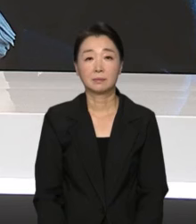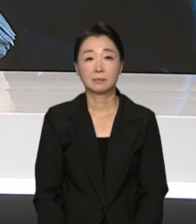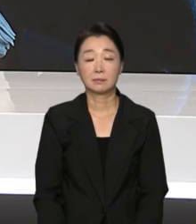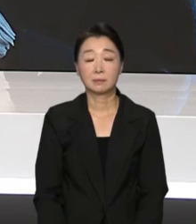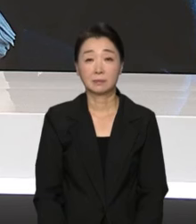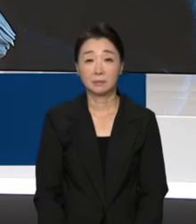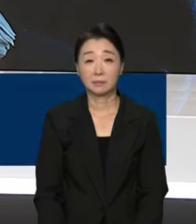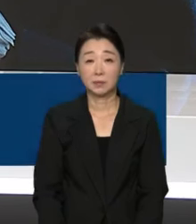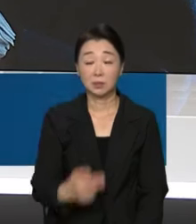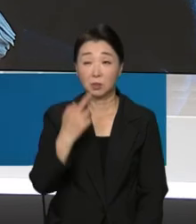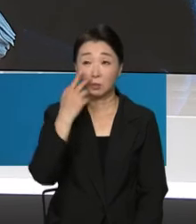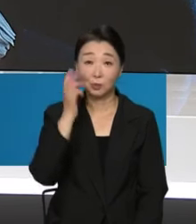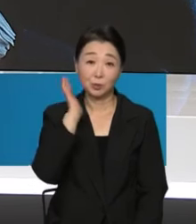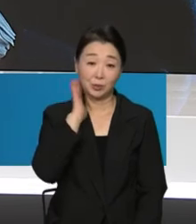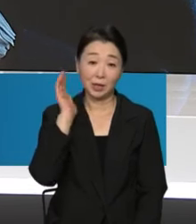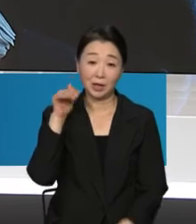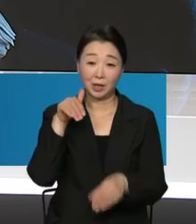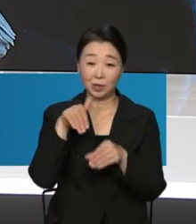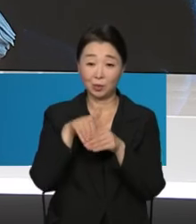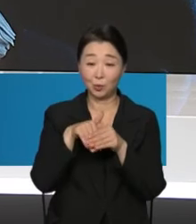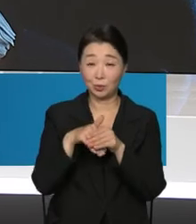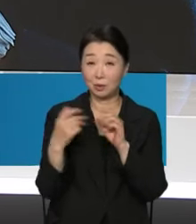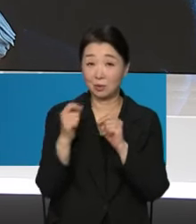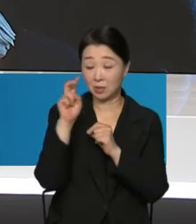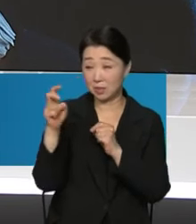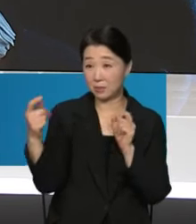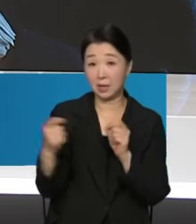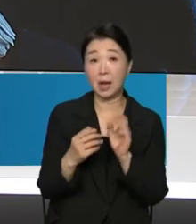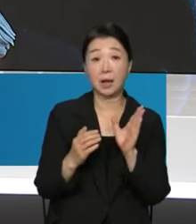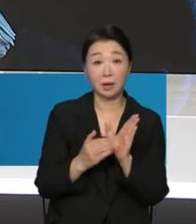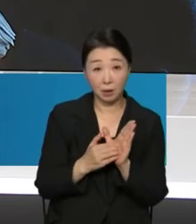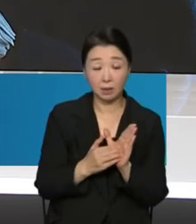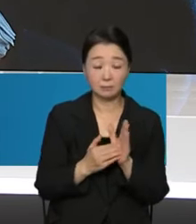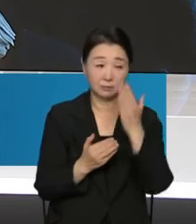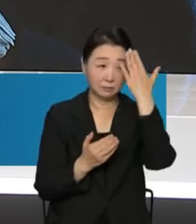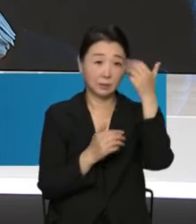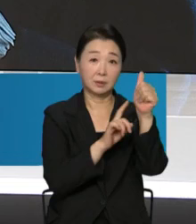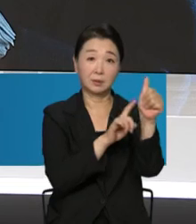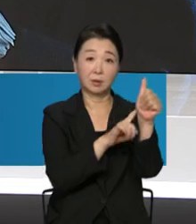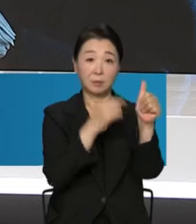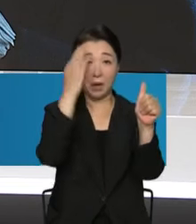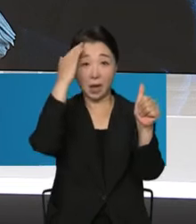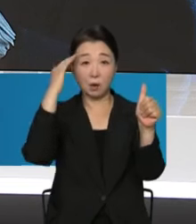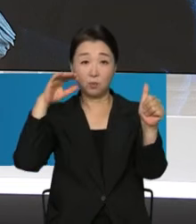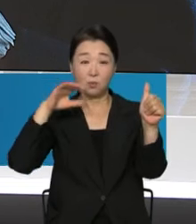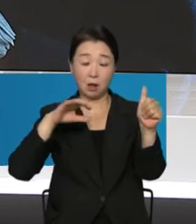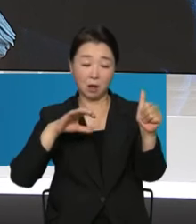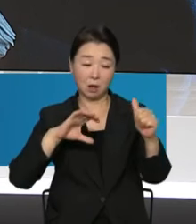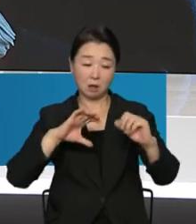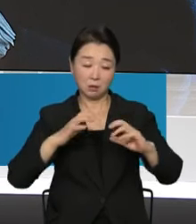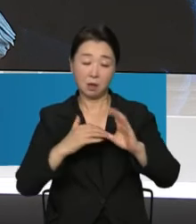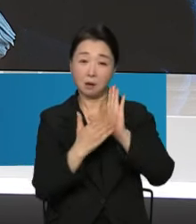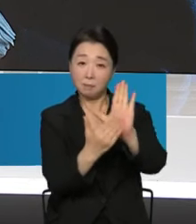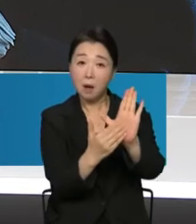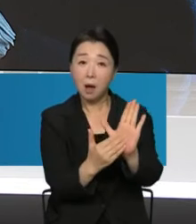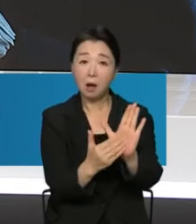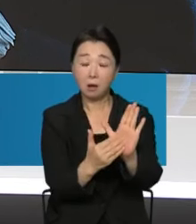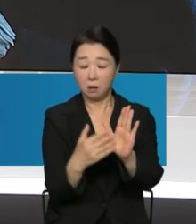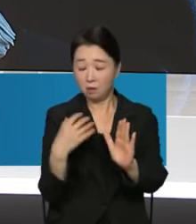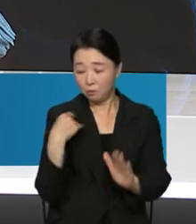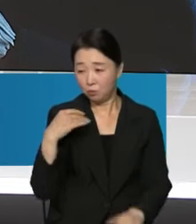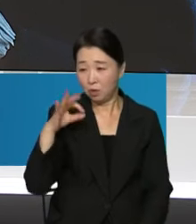20일 앞으로 다가온 미국 대선 소식입니다. 이 트럼프 공화당 후보가 연일 우리나라와의 방위분담금